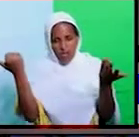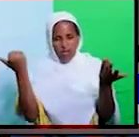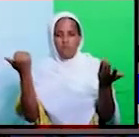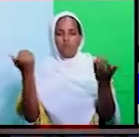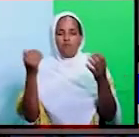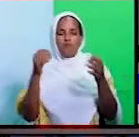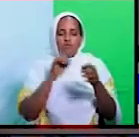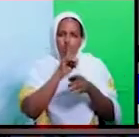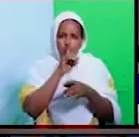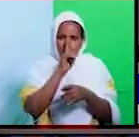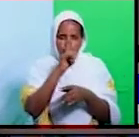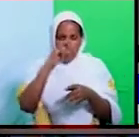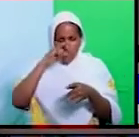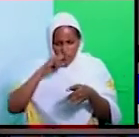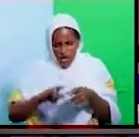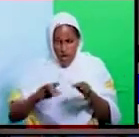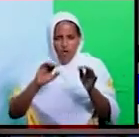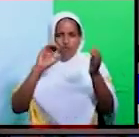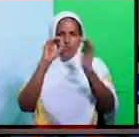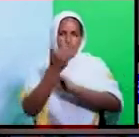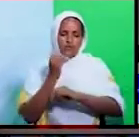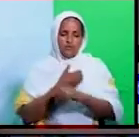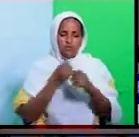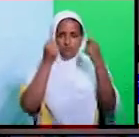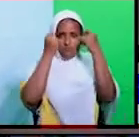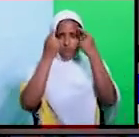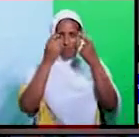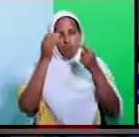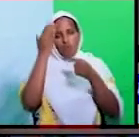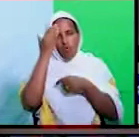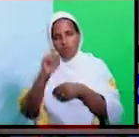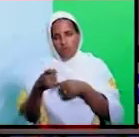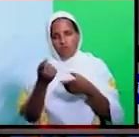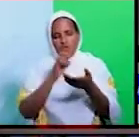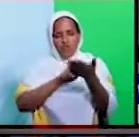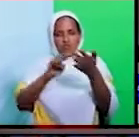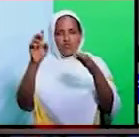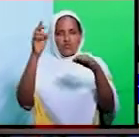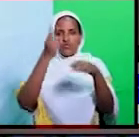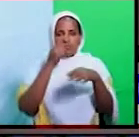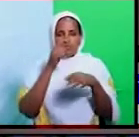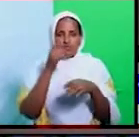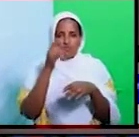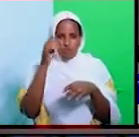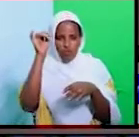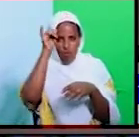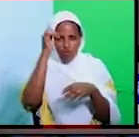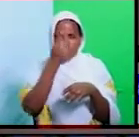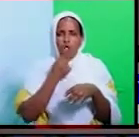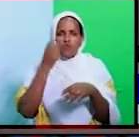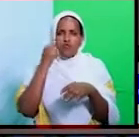እንዲህ አለ፣ እኔ ማንበብ አልችልም፣ እስኪ አንተ ንባቡን አንብብልኝና ከዚያ በኋላ የሚቻለኝ ከሆነ ትርጉሙን ላብራራልህ ይችል ይሆናል